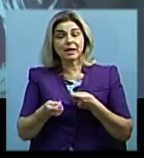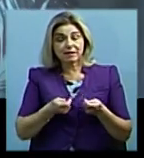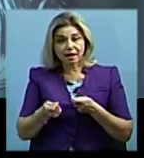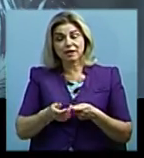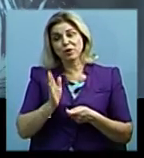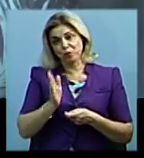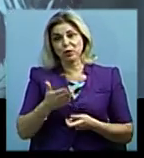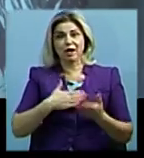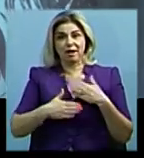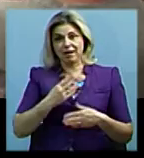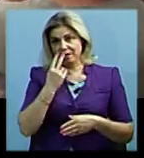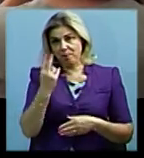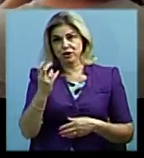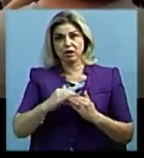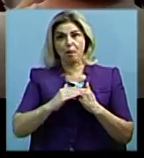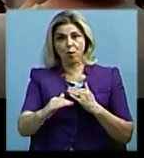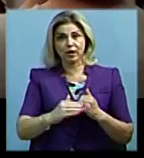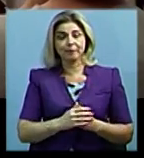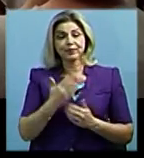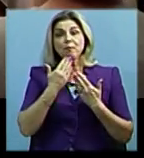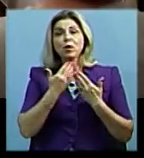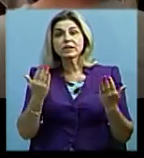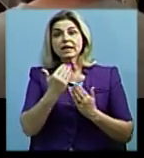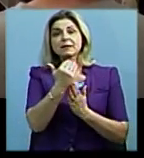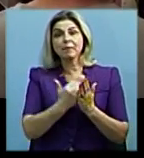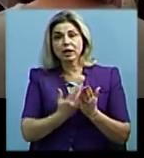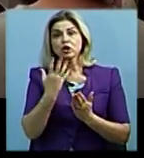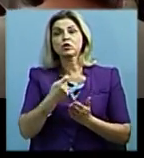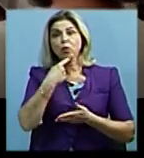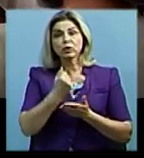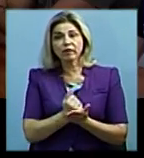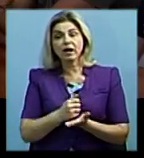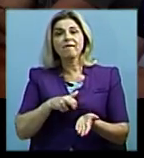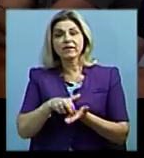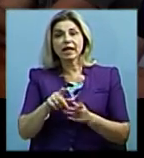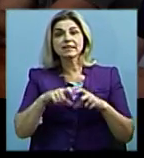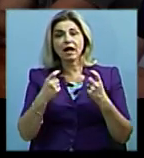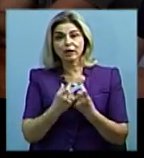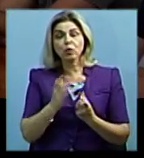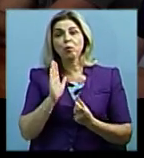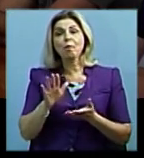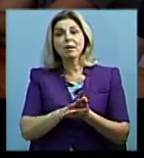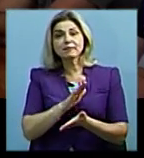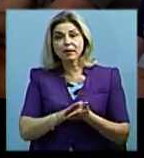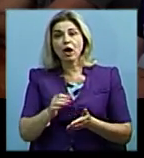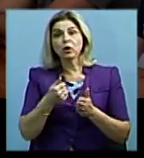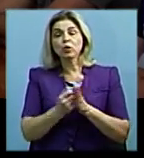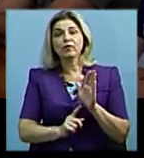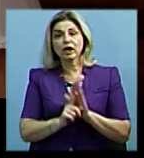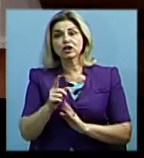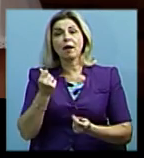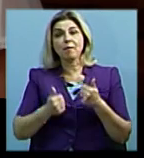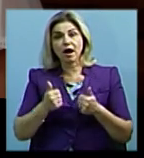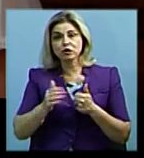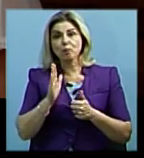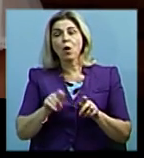будемо раді бачити його на полі. Остаточний список ще затверджують. Вхід на стадіон буде безкоштовним. До початку матчу